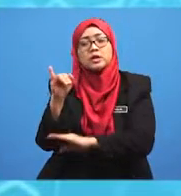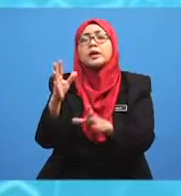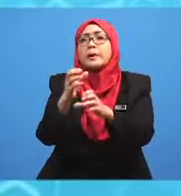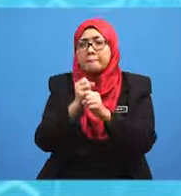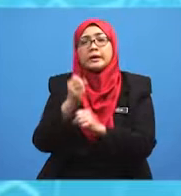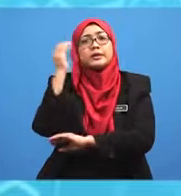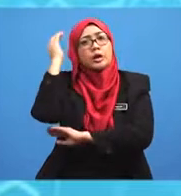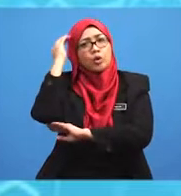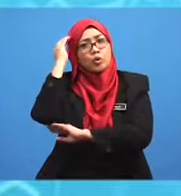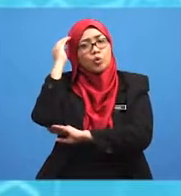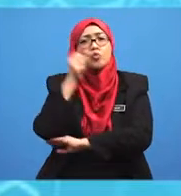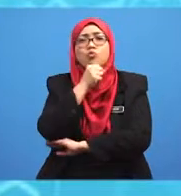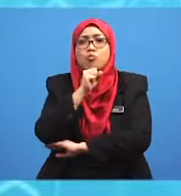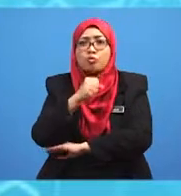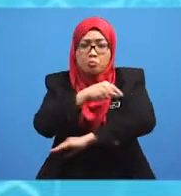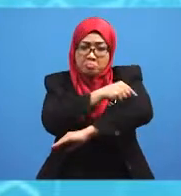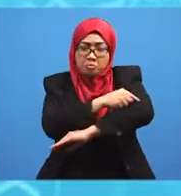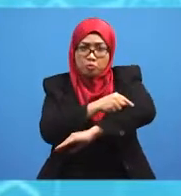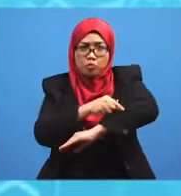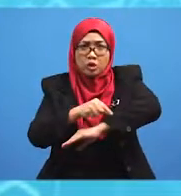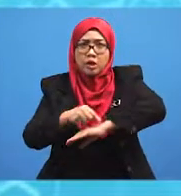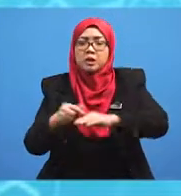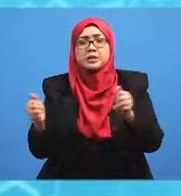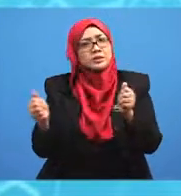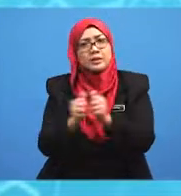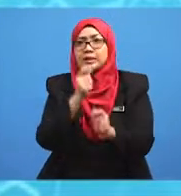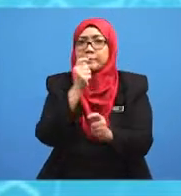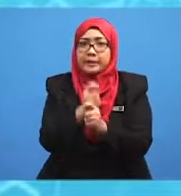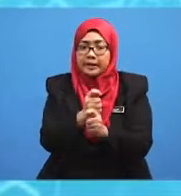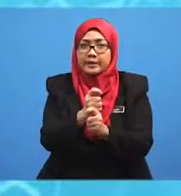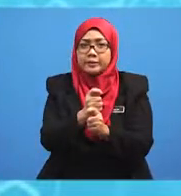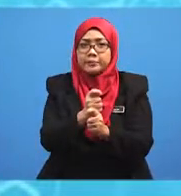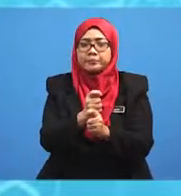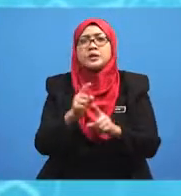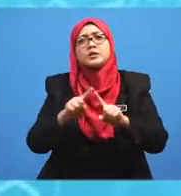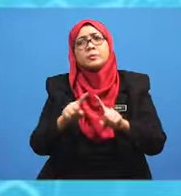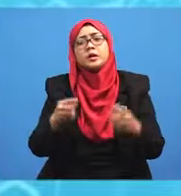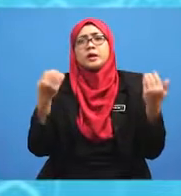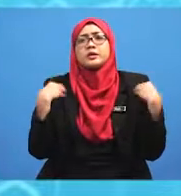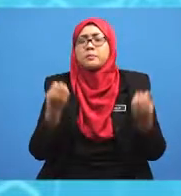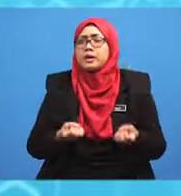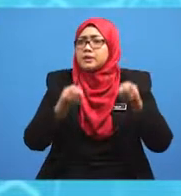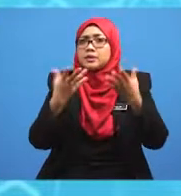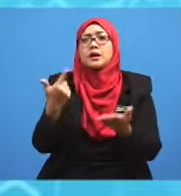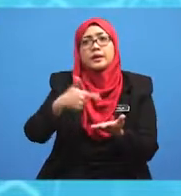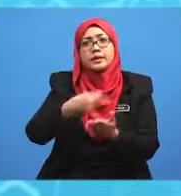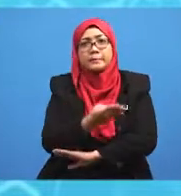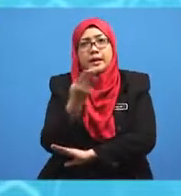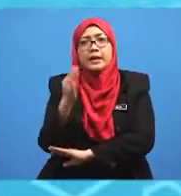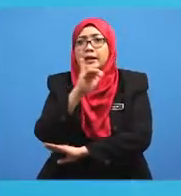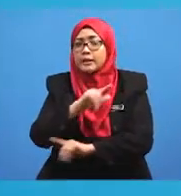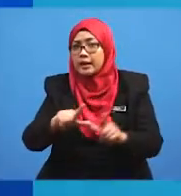fosil dengan tepat. Tetapi sebenarnya, banyak lagi bidang yang menggunakan bahan radioisotop